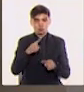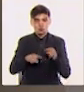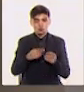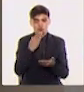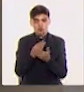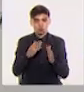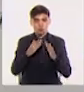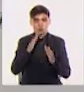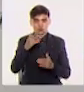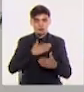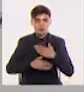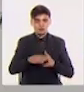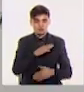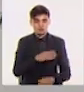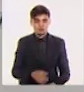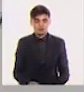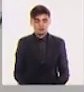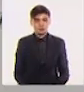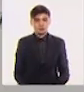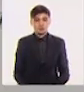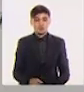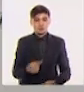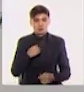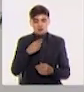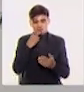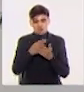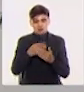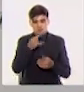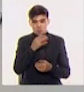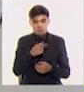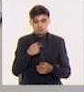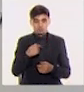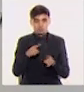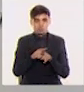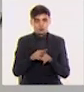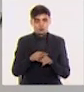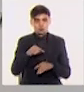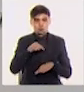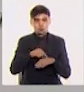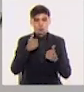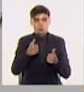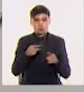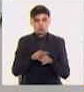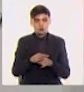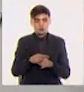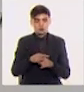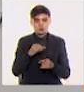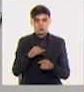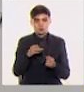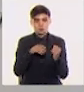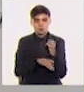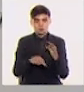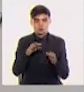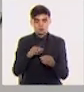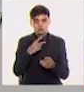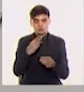деп қуанып отыр. Айтып жеткізе алмаймын, шын айтамын. Кәдімгідей күшті, бағандай сенбейсің да өз өзіңе, аяқ астына сондай не